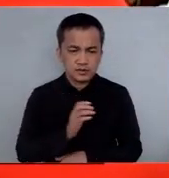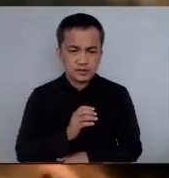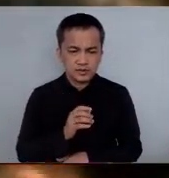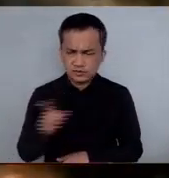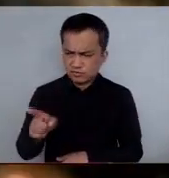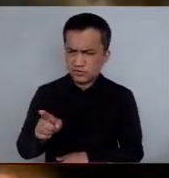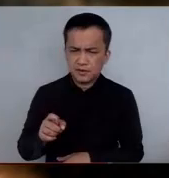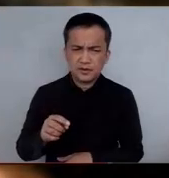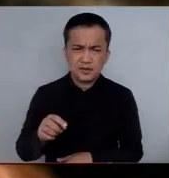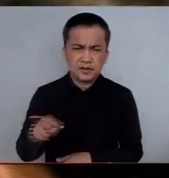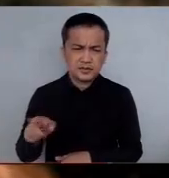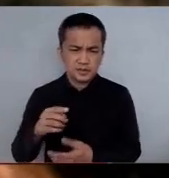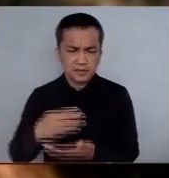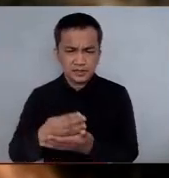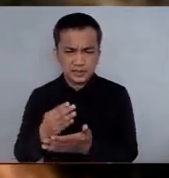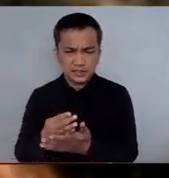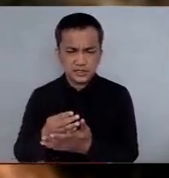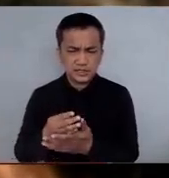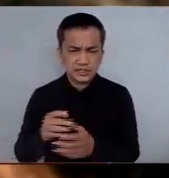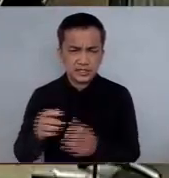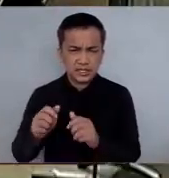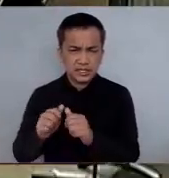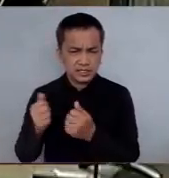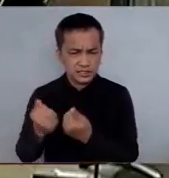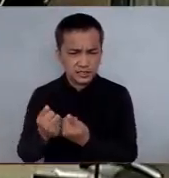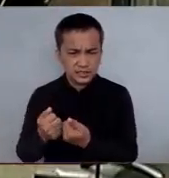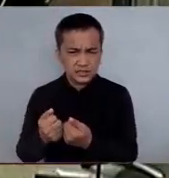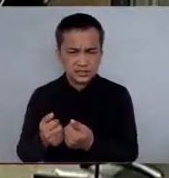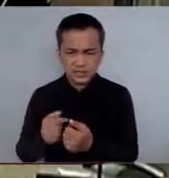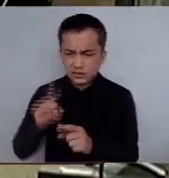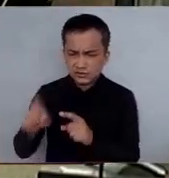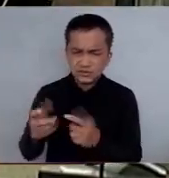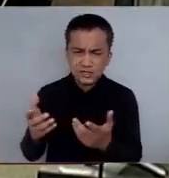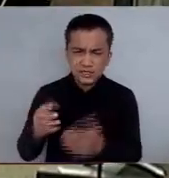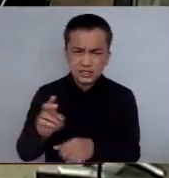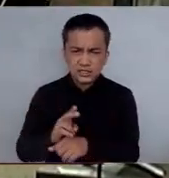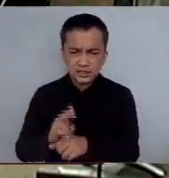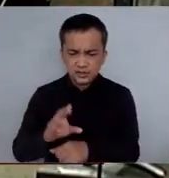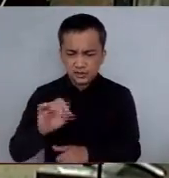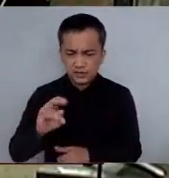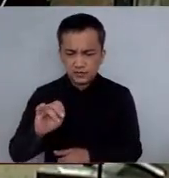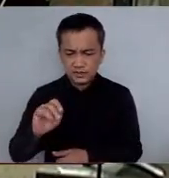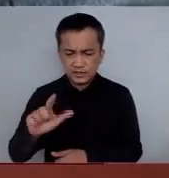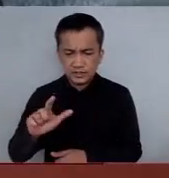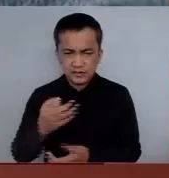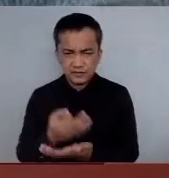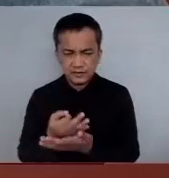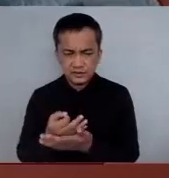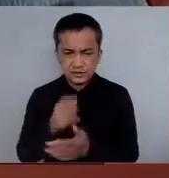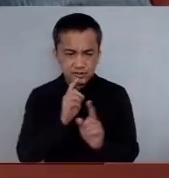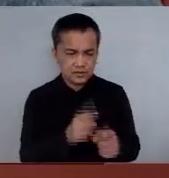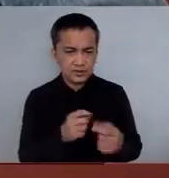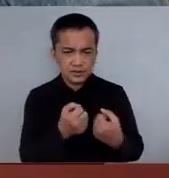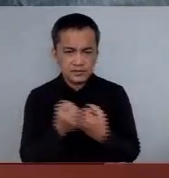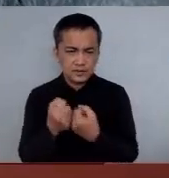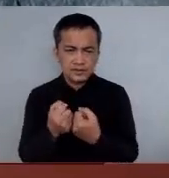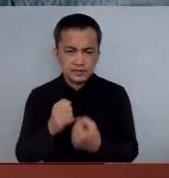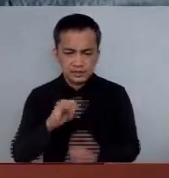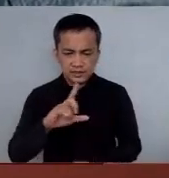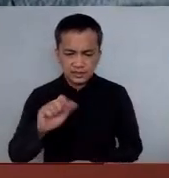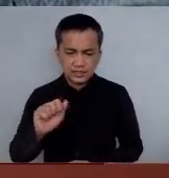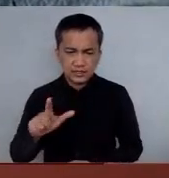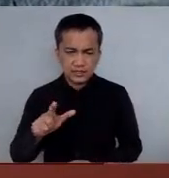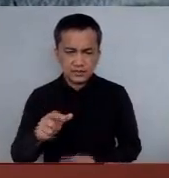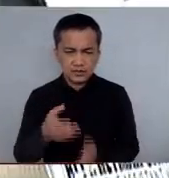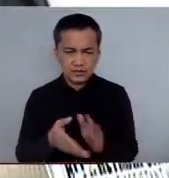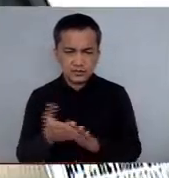mga mababatas, saan ginagamit ng PCSO ang confidential funds? Sagot nila sa paglaban daw sa mga illegal na sugal sa